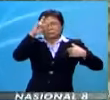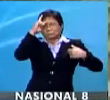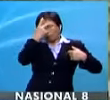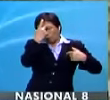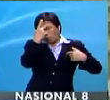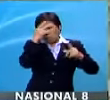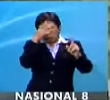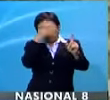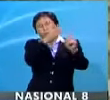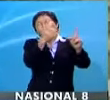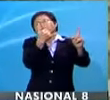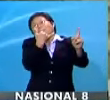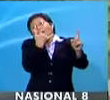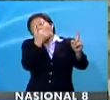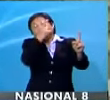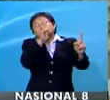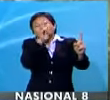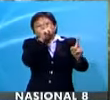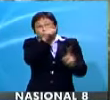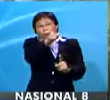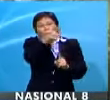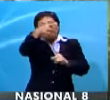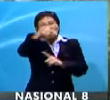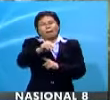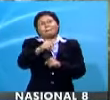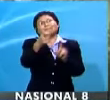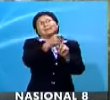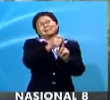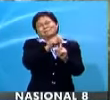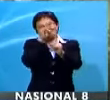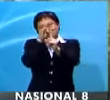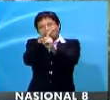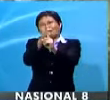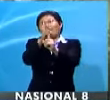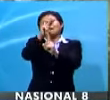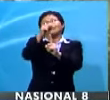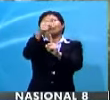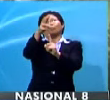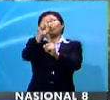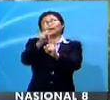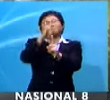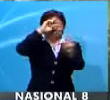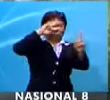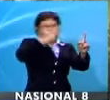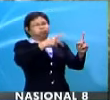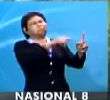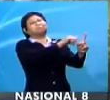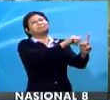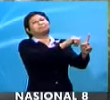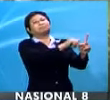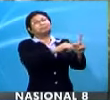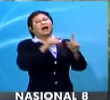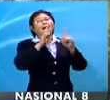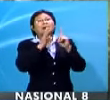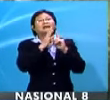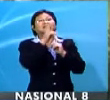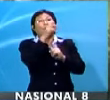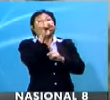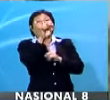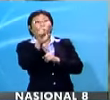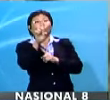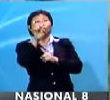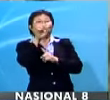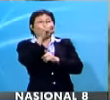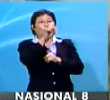sasaran kerana sasaran sebenar ialah Perdana Menteri Pakistan Nawas Sharif dalam satu kenyataan berbahasa Urdu yang dihantar